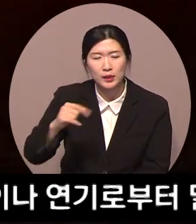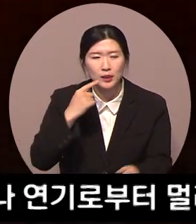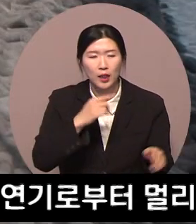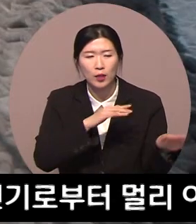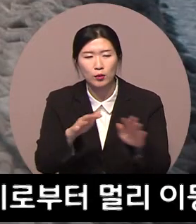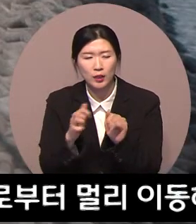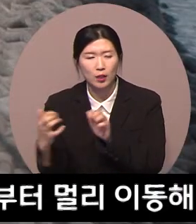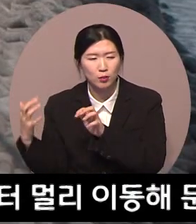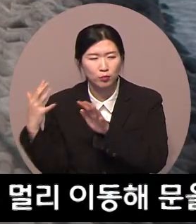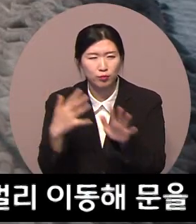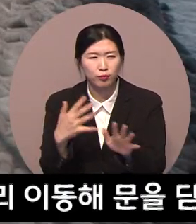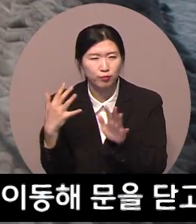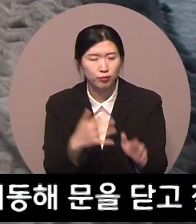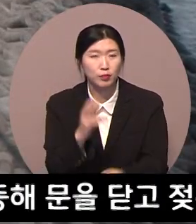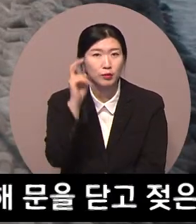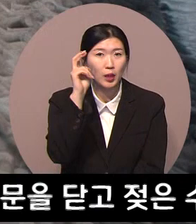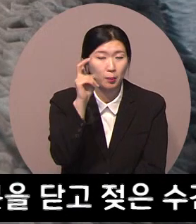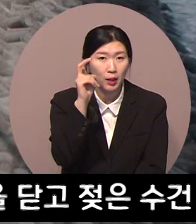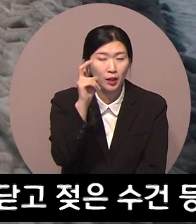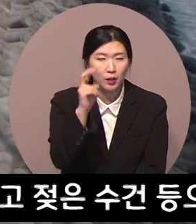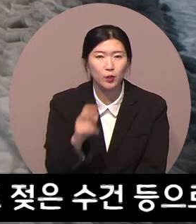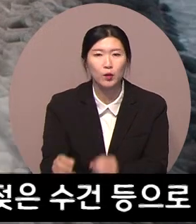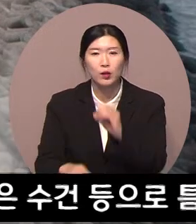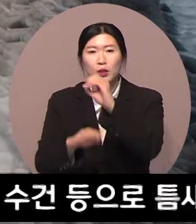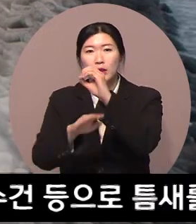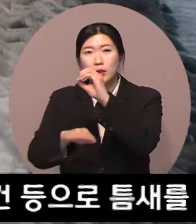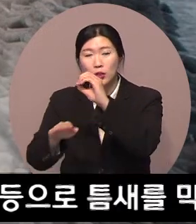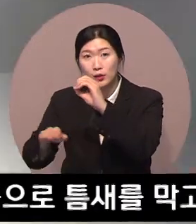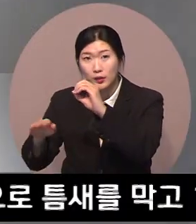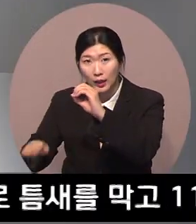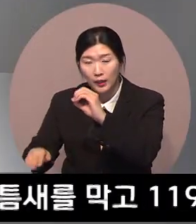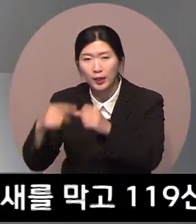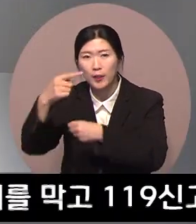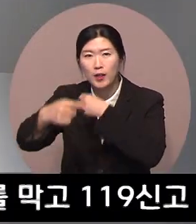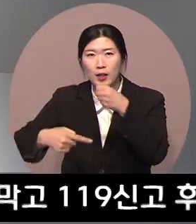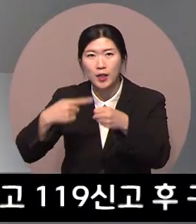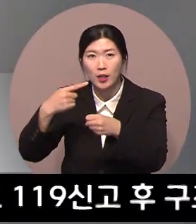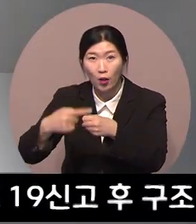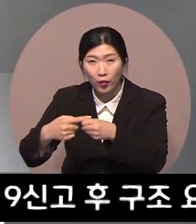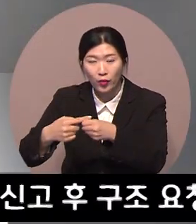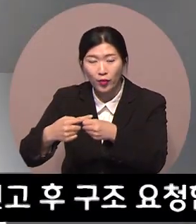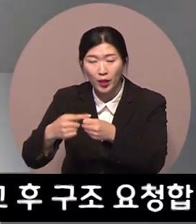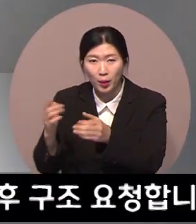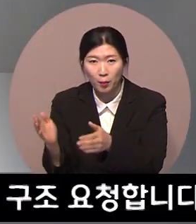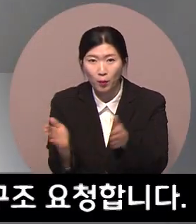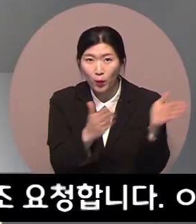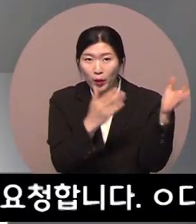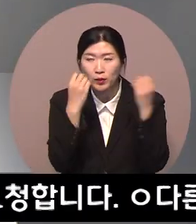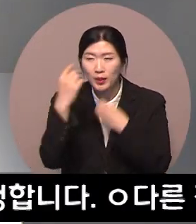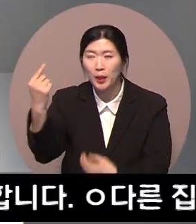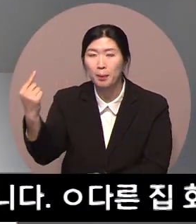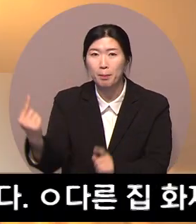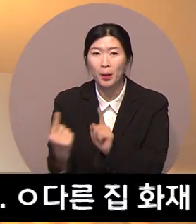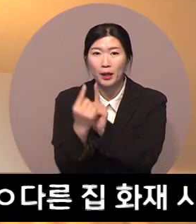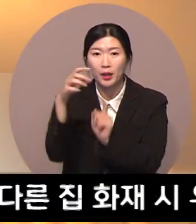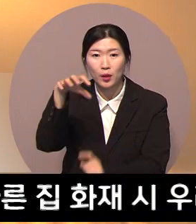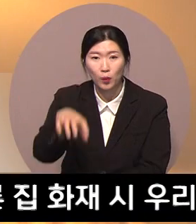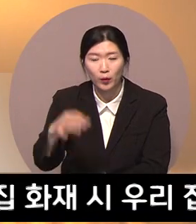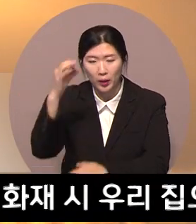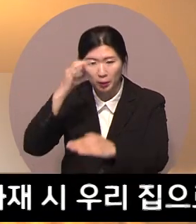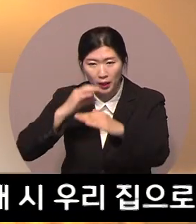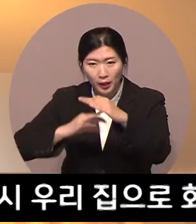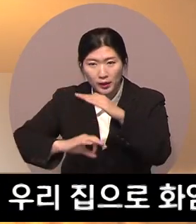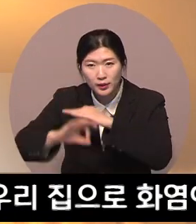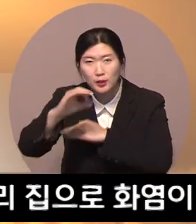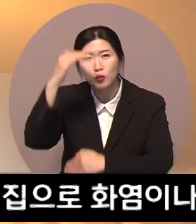보이고 서천 마량 진에서는 계묘년 하늘을 돌아보고 갑진년 청룡 회를 맞는 해너미 해도지